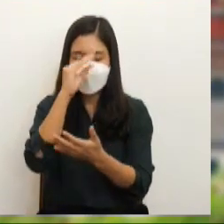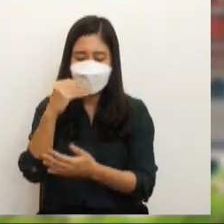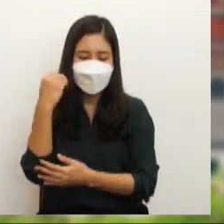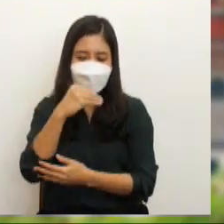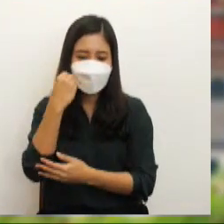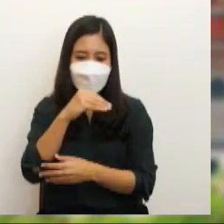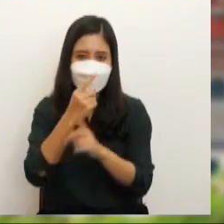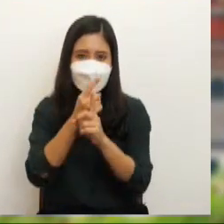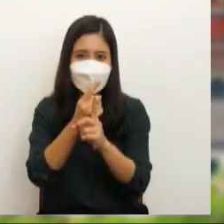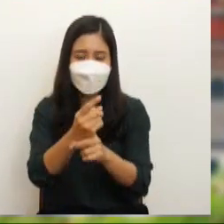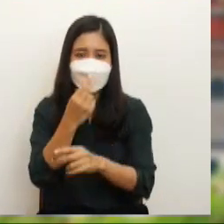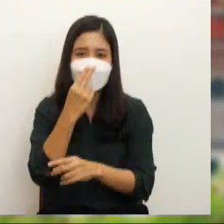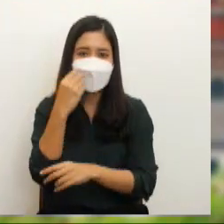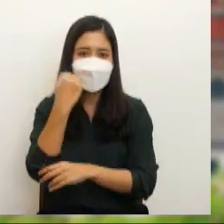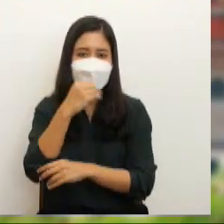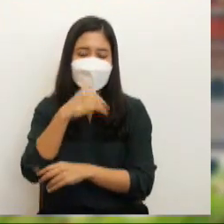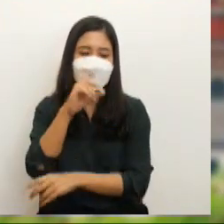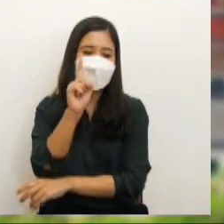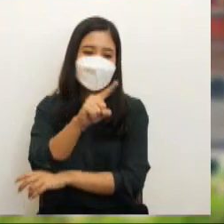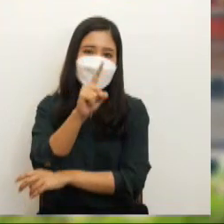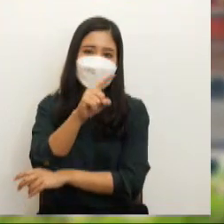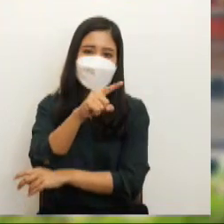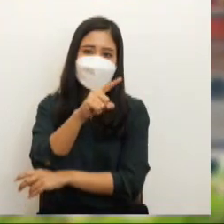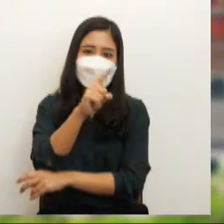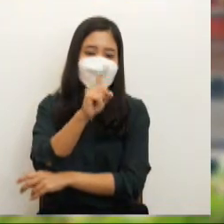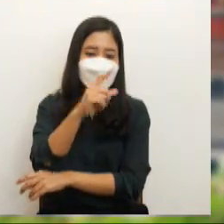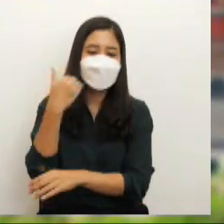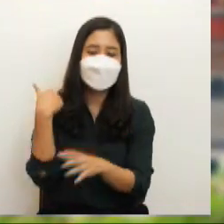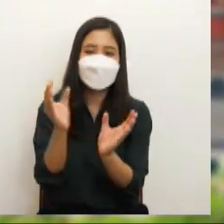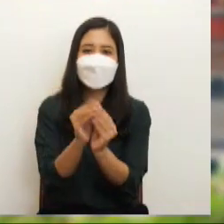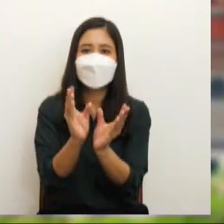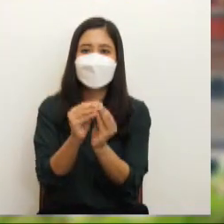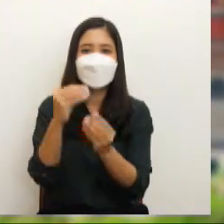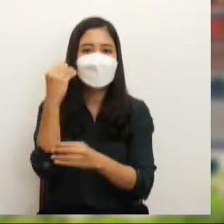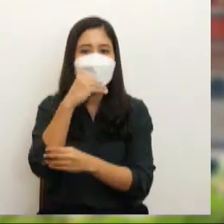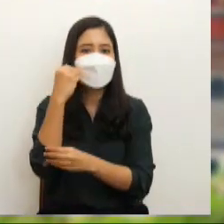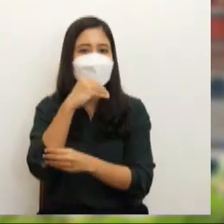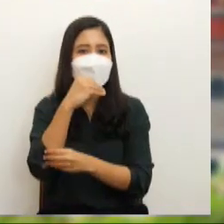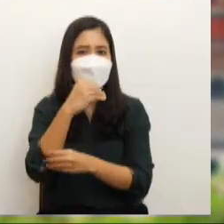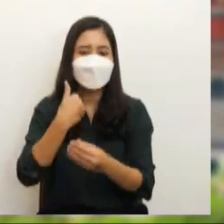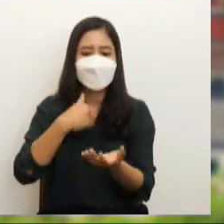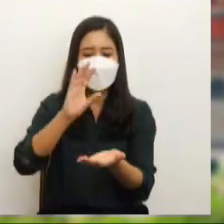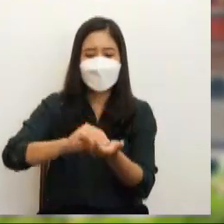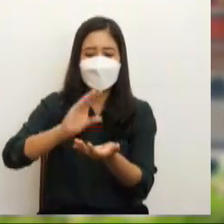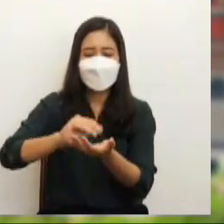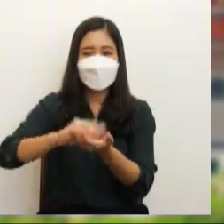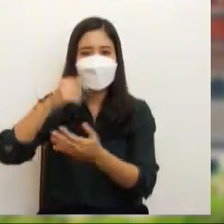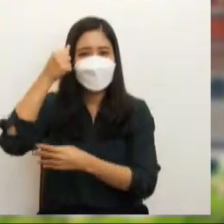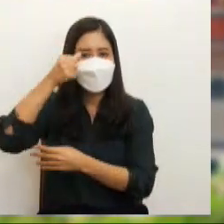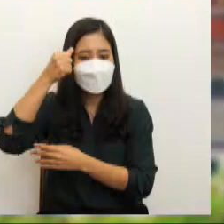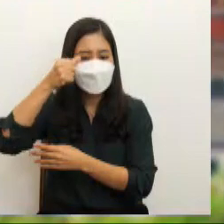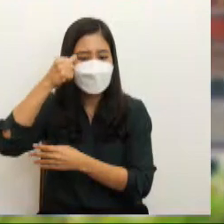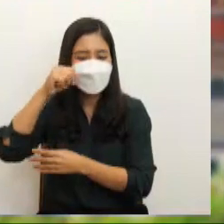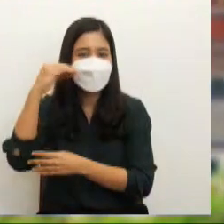ลาบ่ายโมงถึงบ่ายสองโมงนะครับวันละประมาณชั่วโมงหนึ่งชั่วโมงเรารวบรวมข้อมูลเป็นรายวันแบบเดียวกับที่ท่านเห็นคุณหมอ